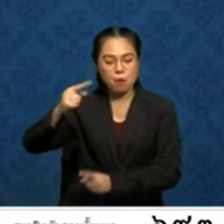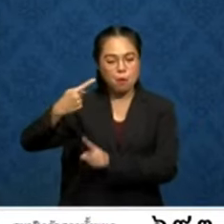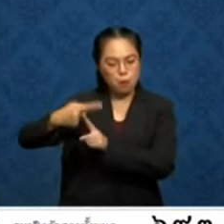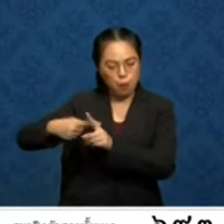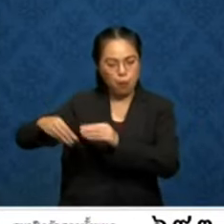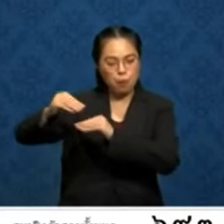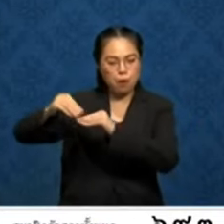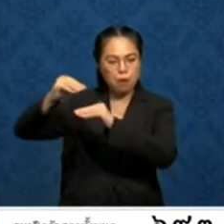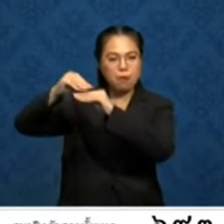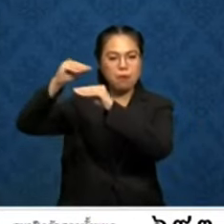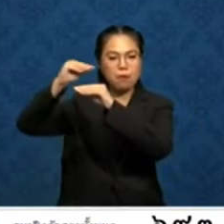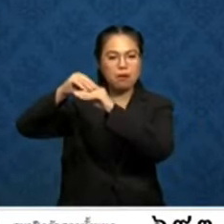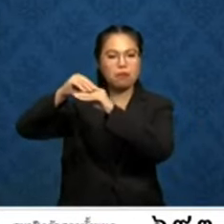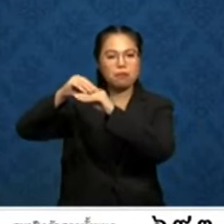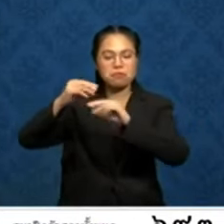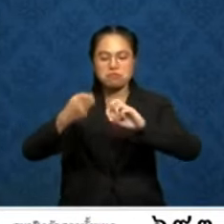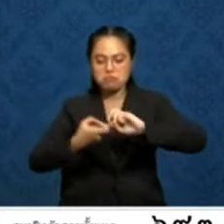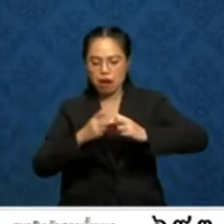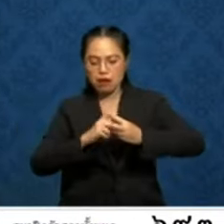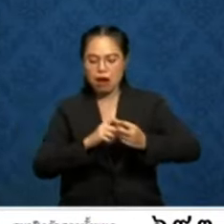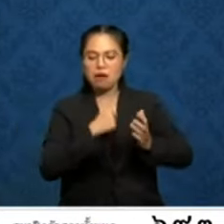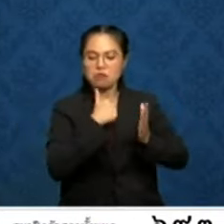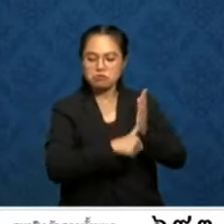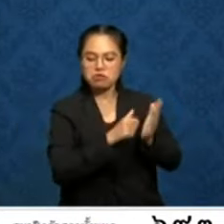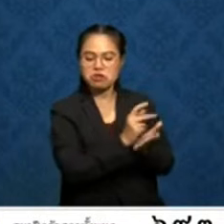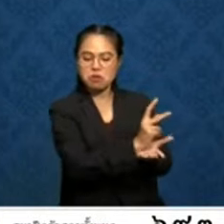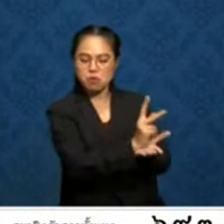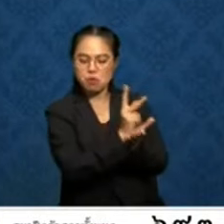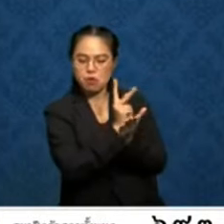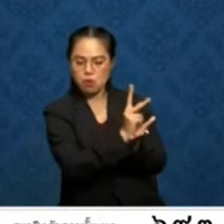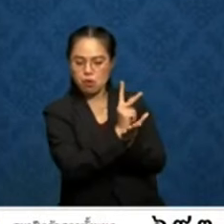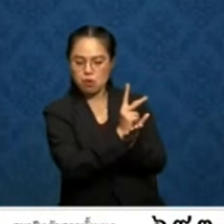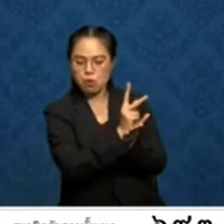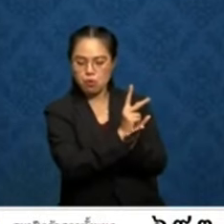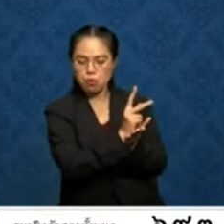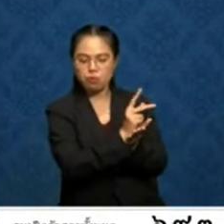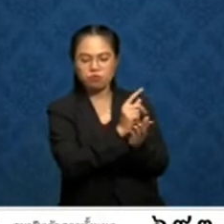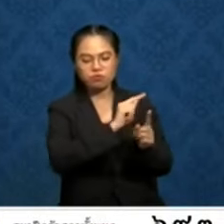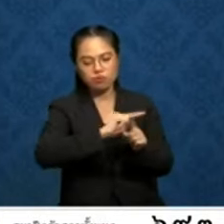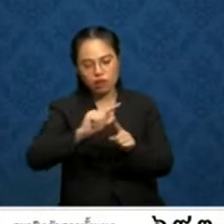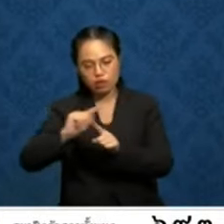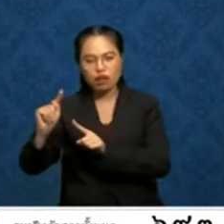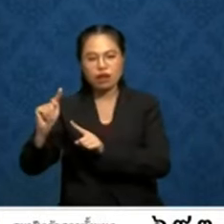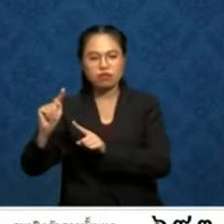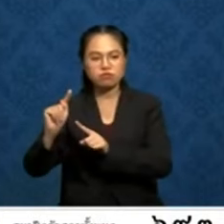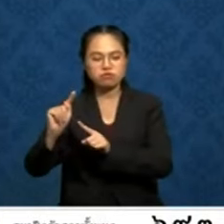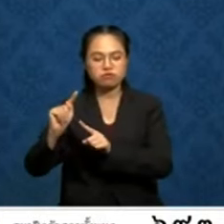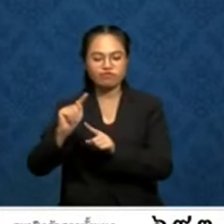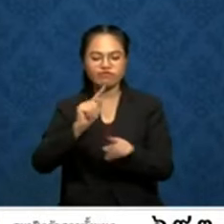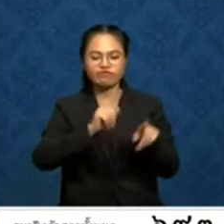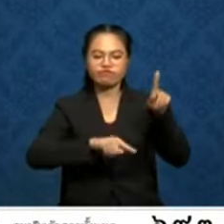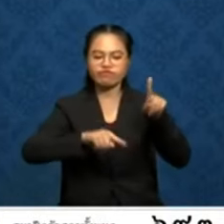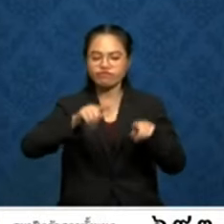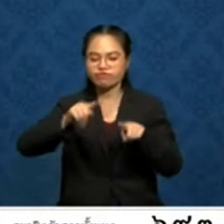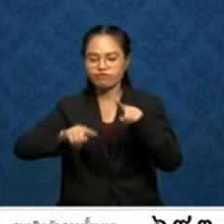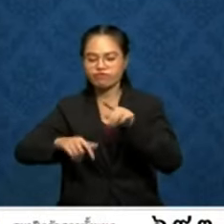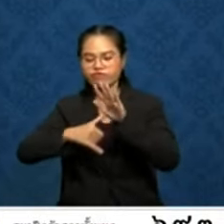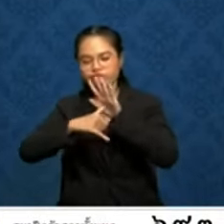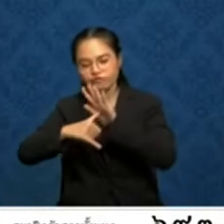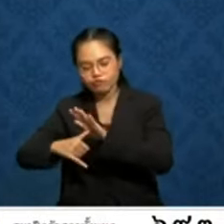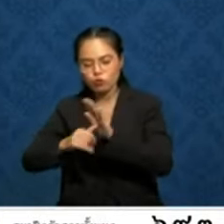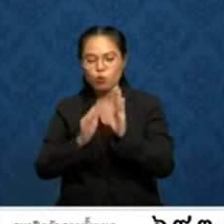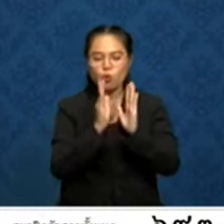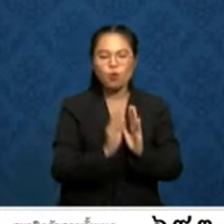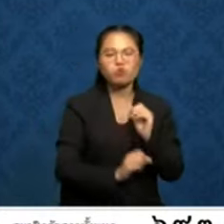เช่นเดียวกับปัญหาหนี้นอกระบบภายใต้บริบทของความเหลื่อมล้ำของรายได้ระหว่างคนจ